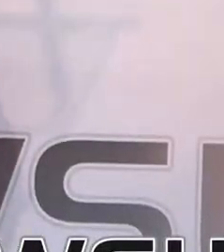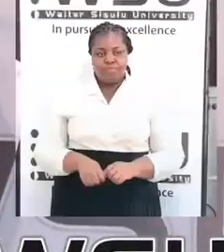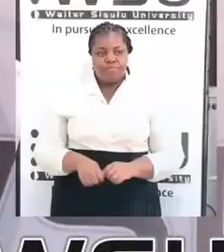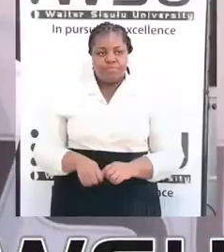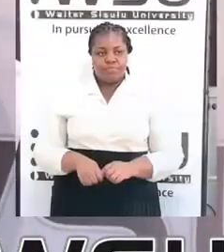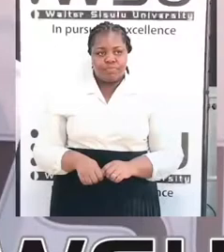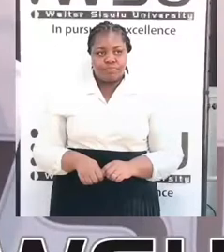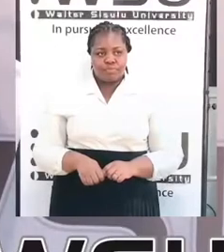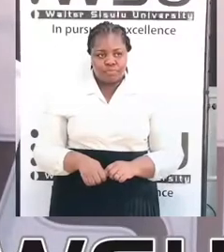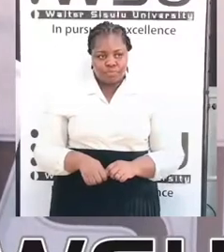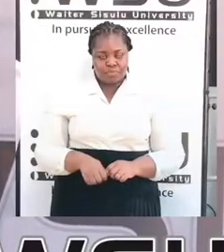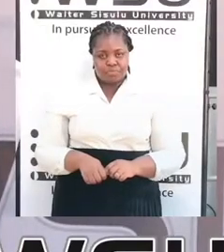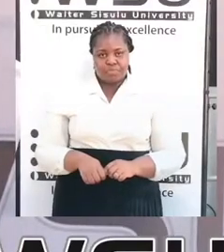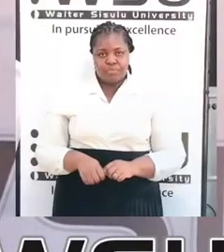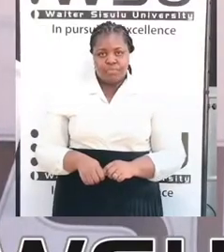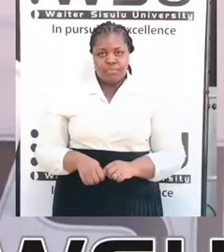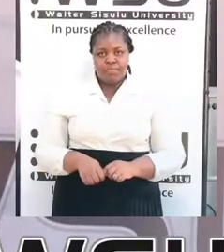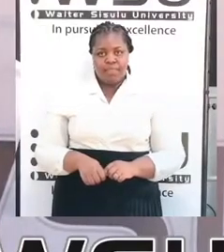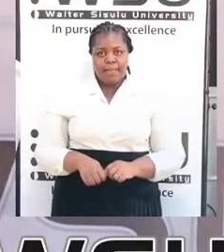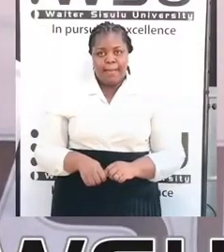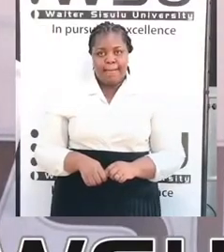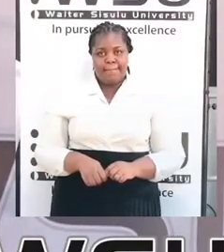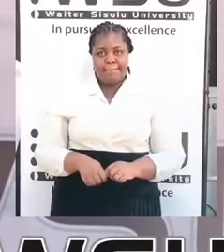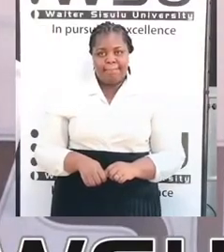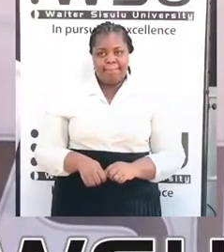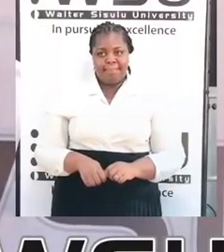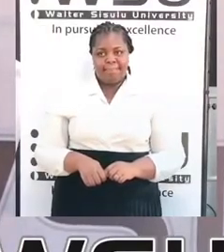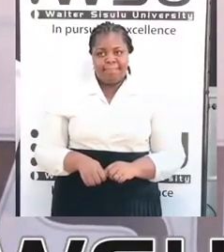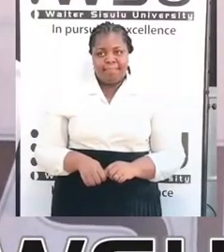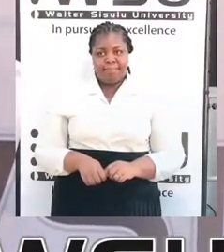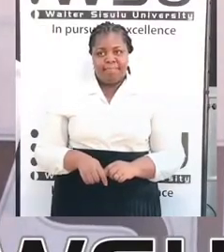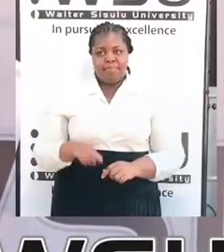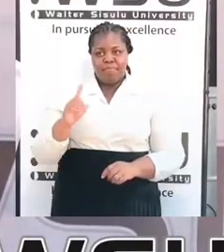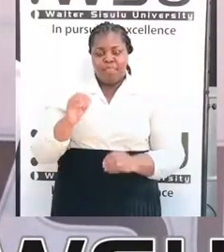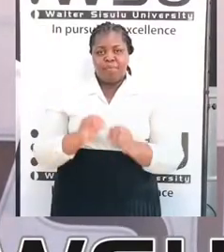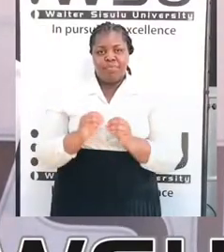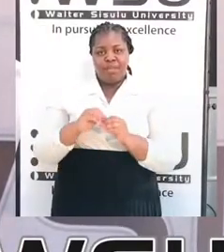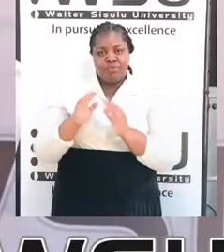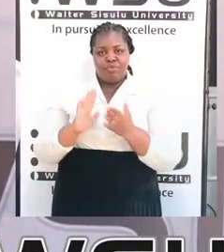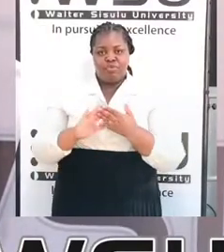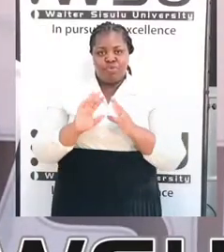uThixo ongumdali wezulu nomhlaba.